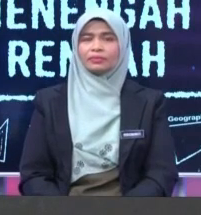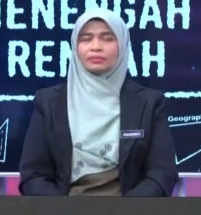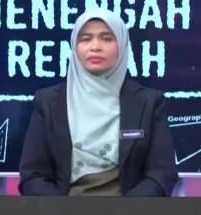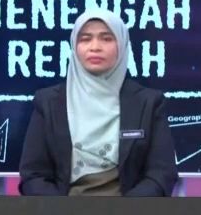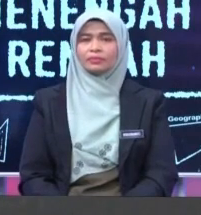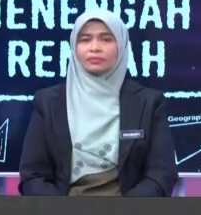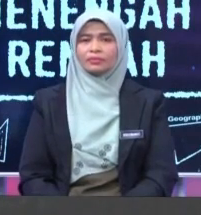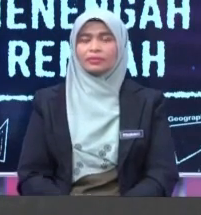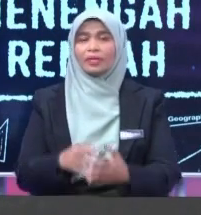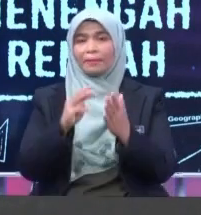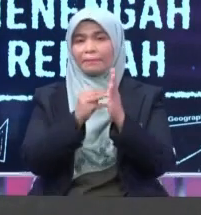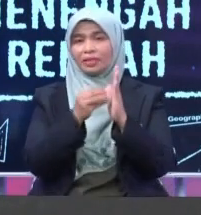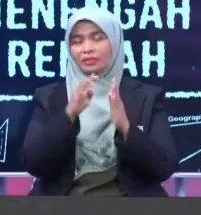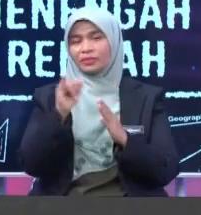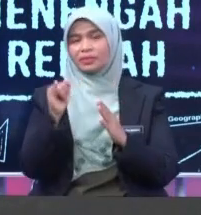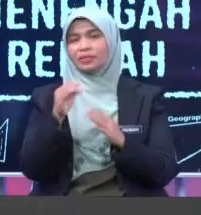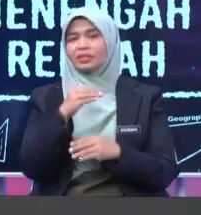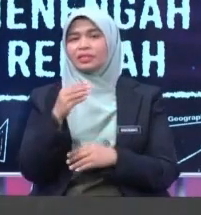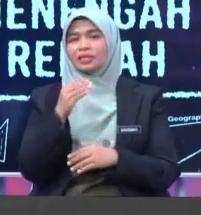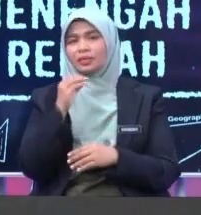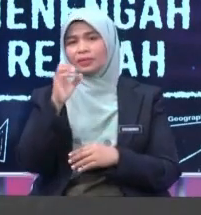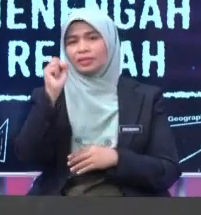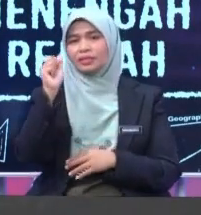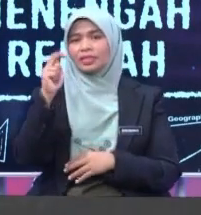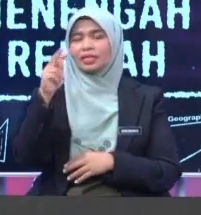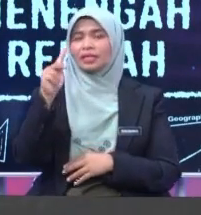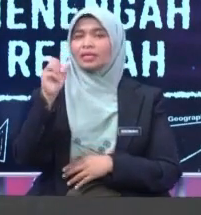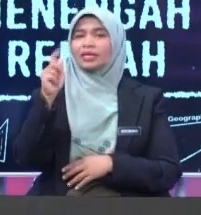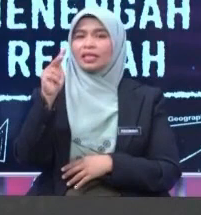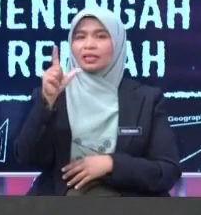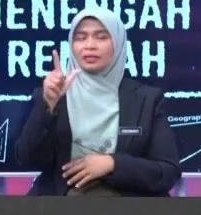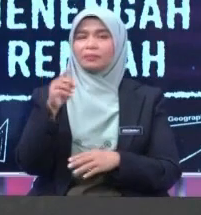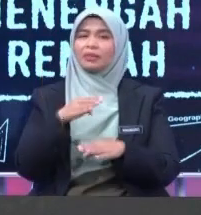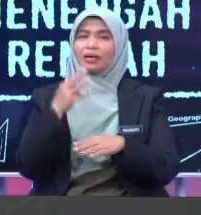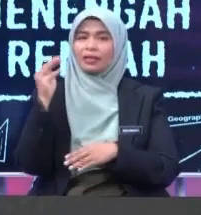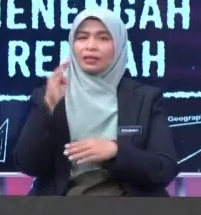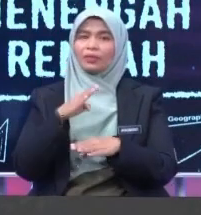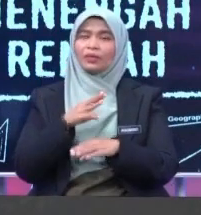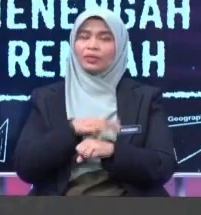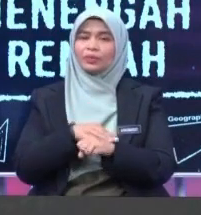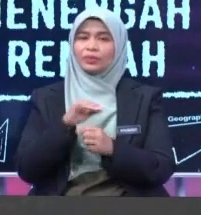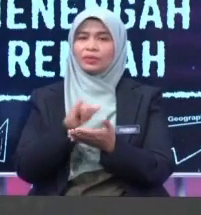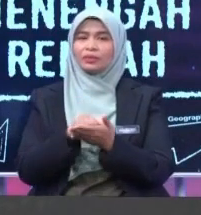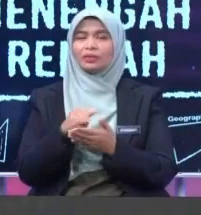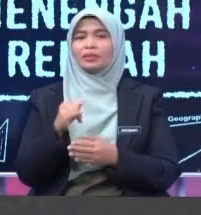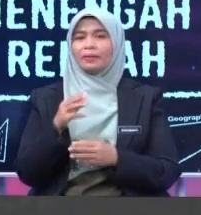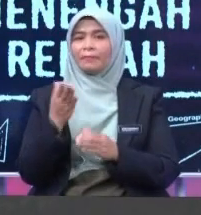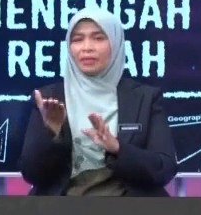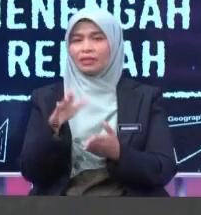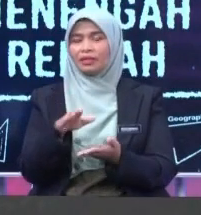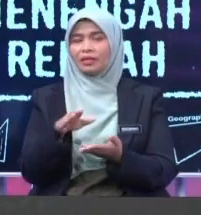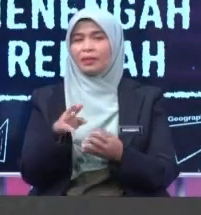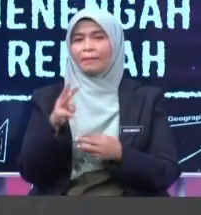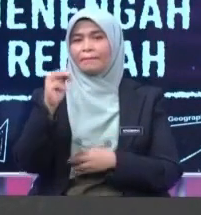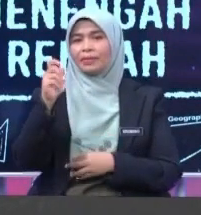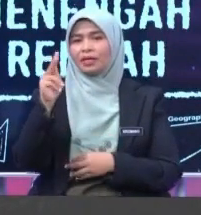Astagfirullahaladzim. Maksudnya, dan ditiupkan sangkakala, maka pada waktu itu matilah makhluk-makhluk yang ada di langit dan